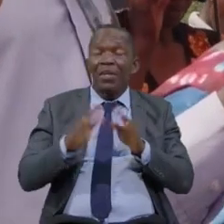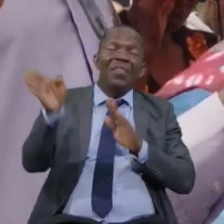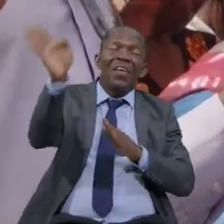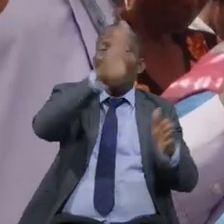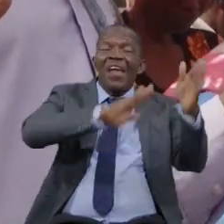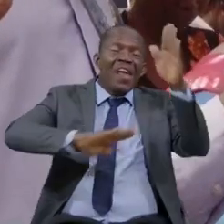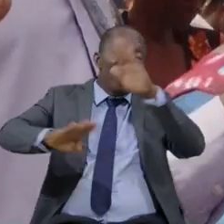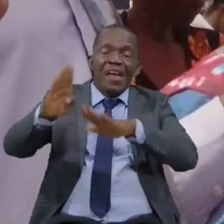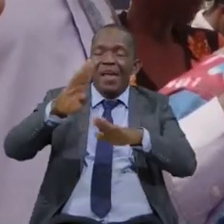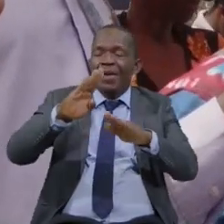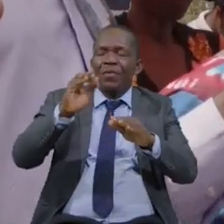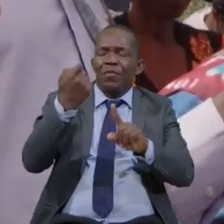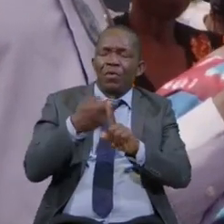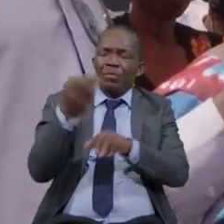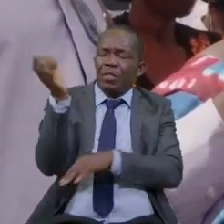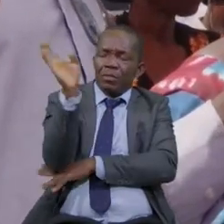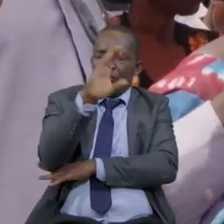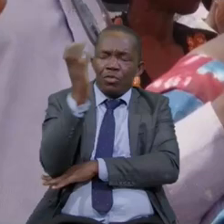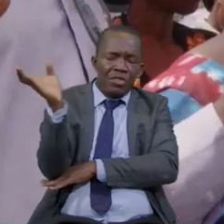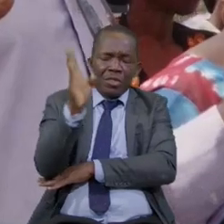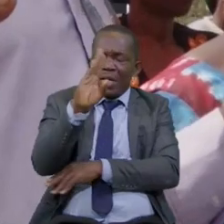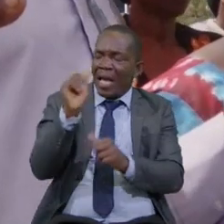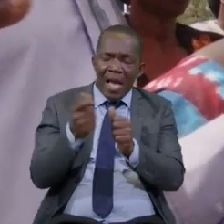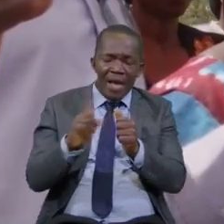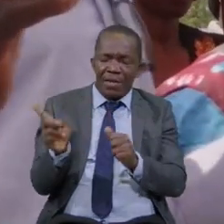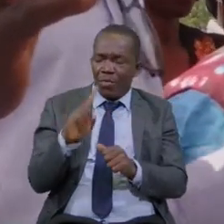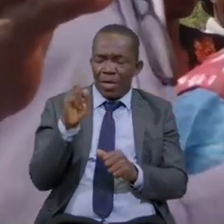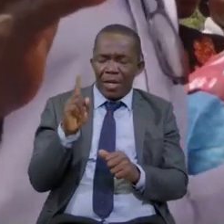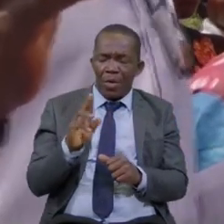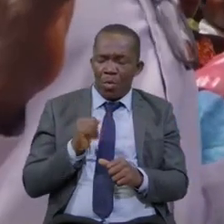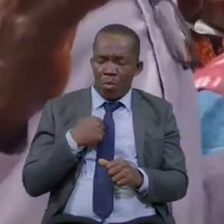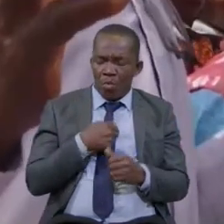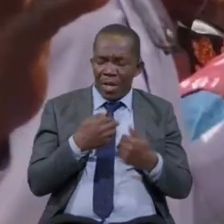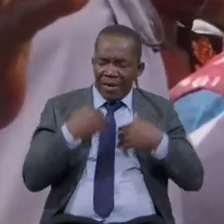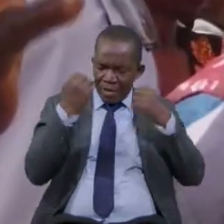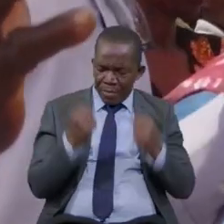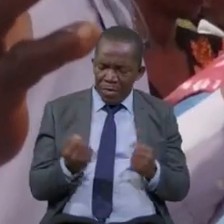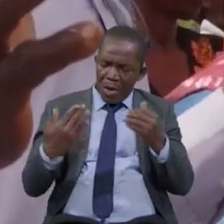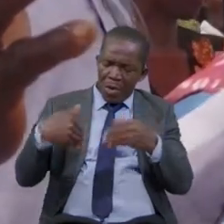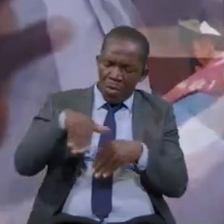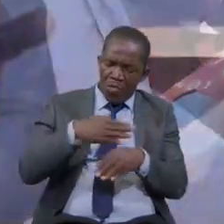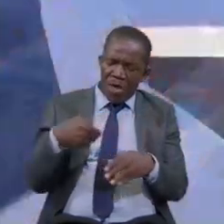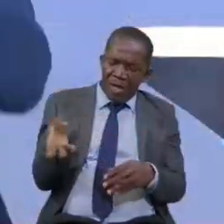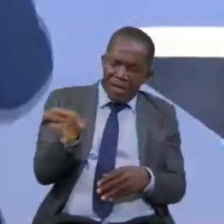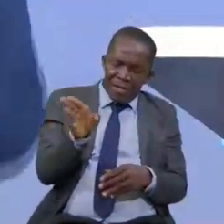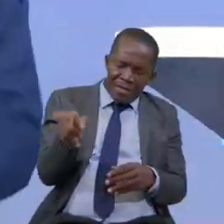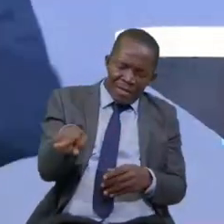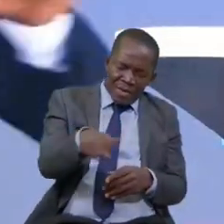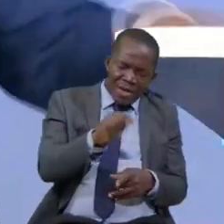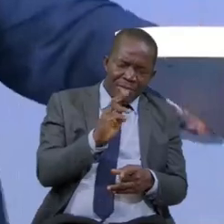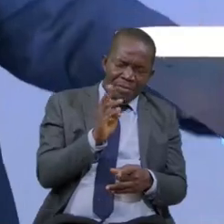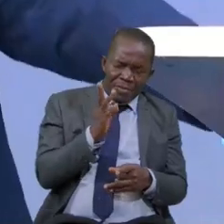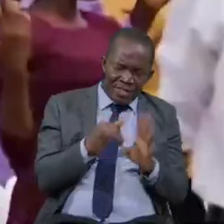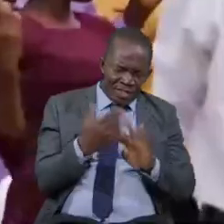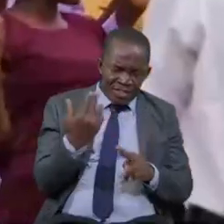brousse. Nous avons la puissance sur toute la puissance de l'ennemi, de tous ses ennemis, au